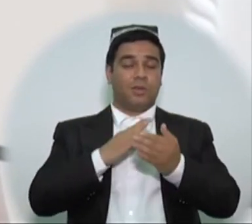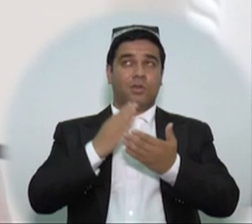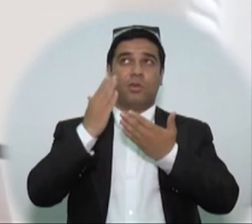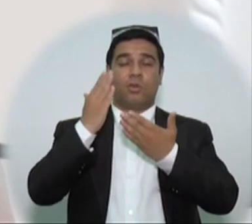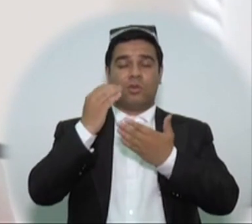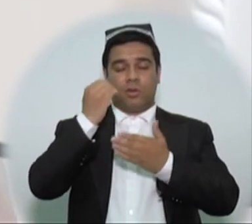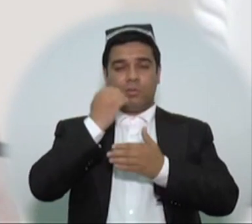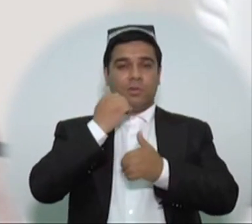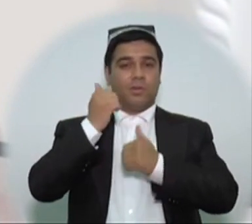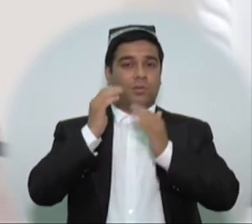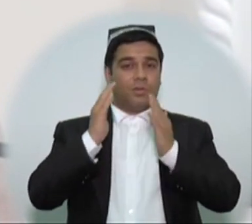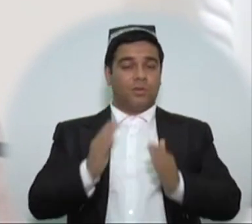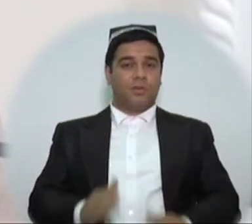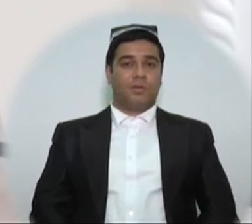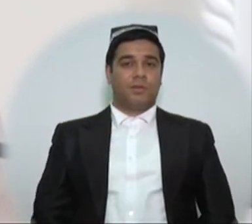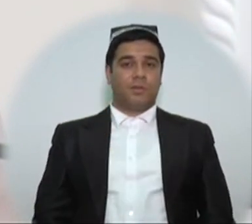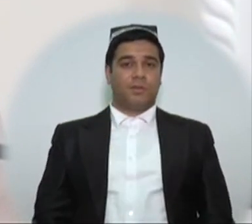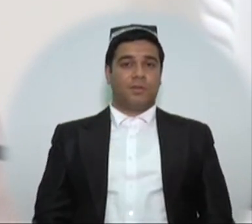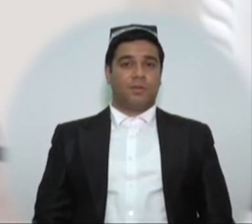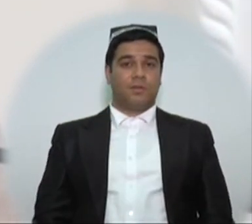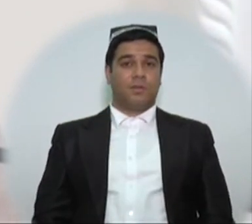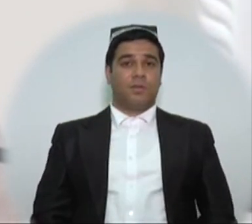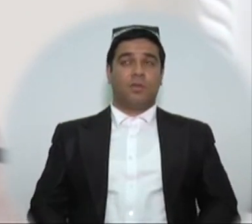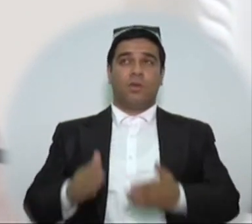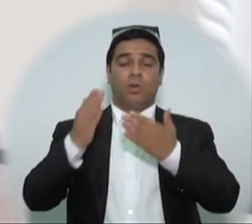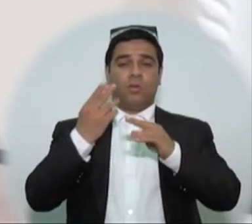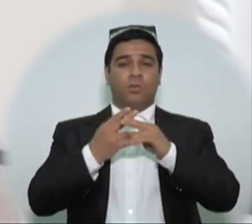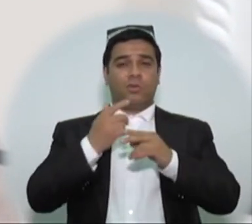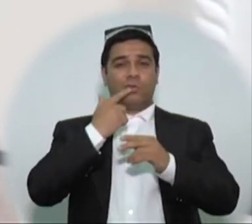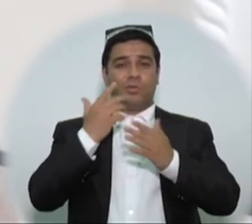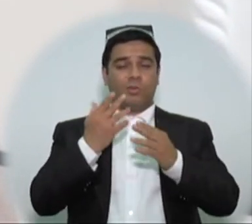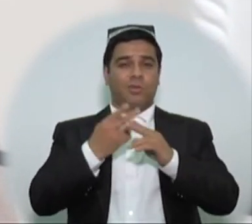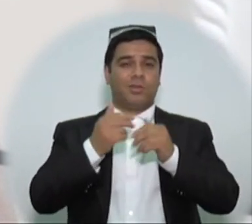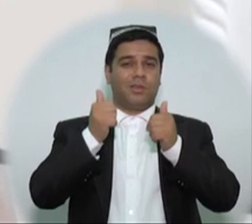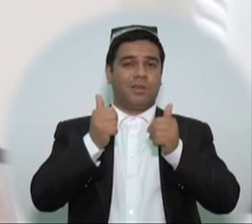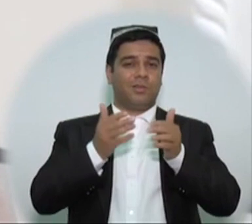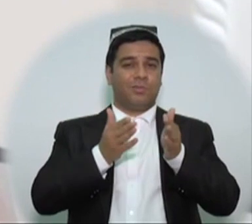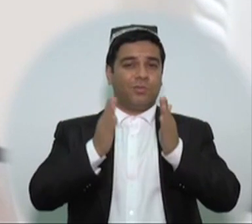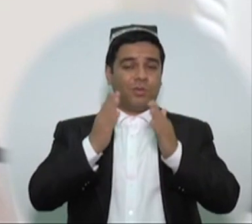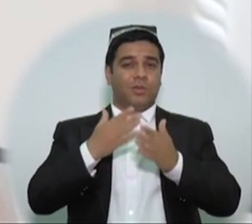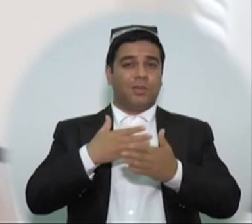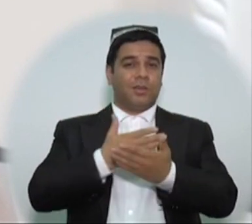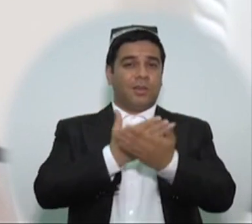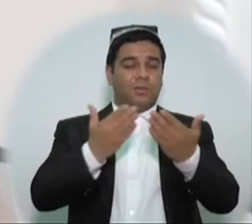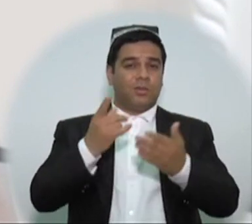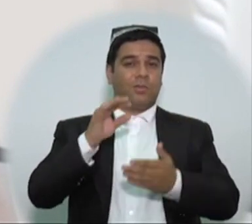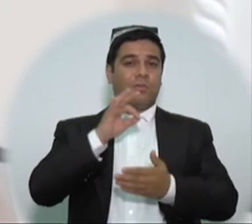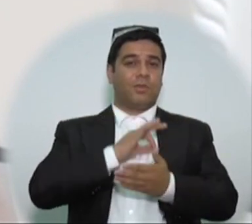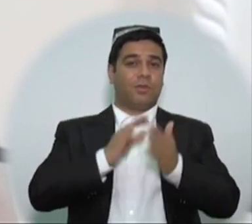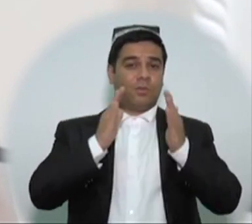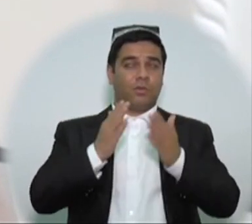bizge ata kıldı. Allah bu sohbetini hayırlı, berekatli kılıp hammamız için menfaatli